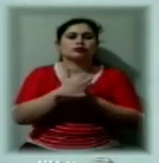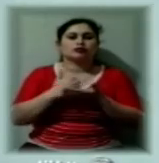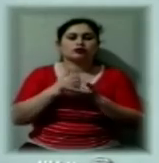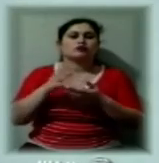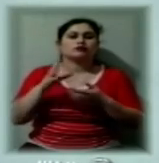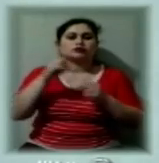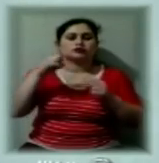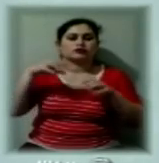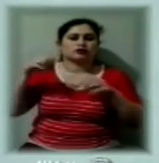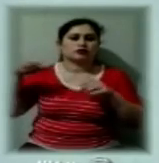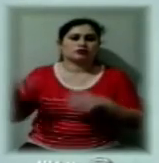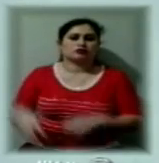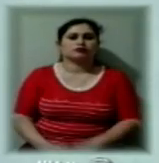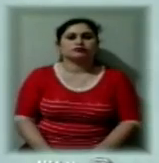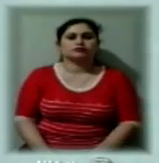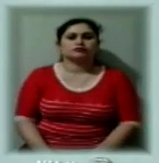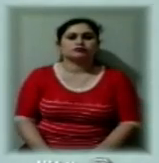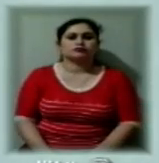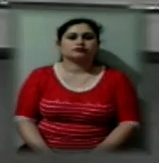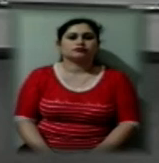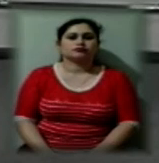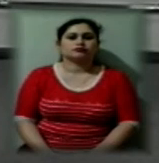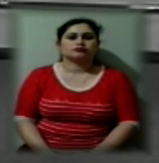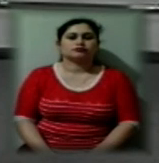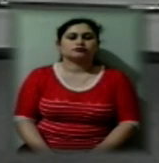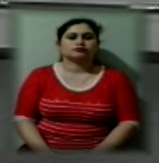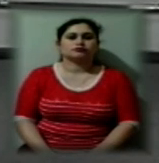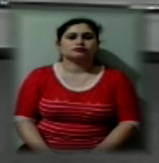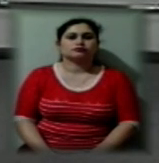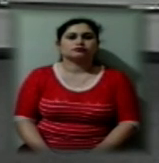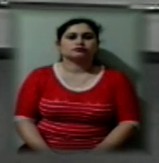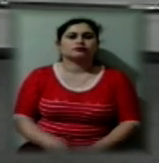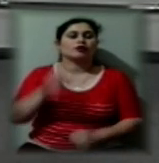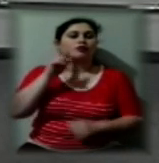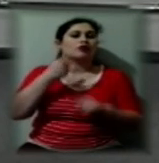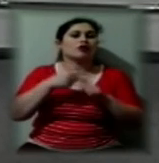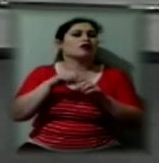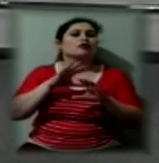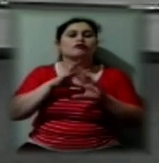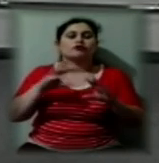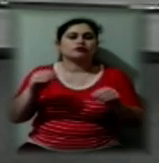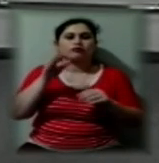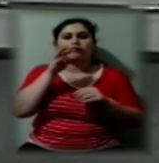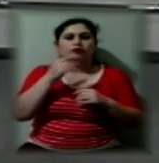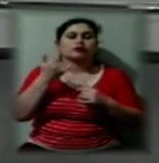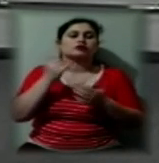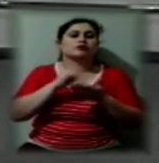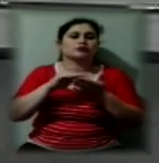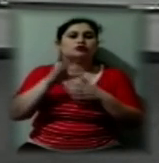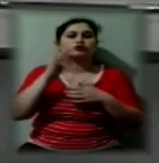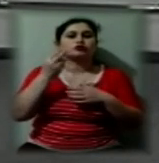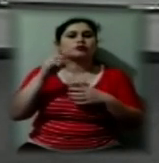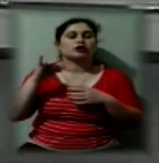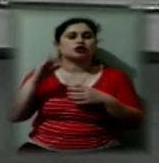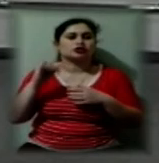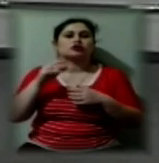Аліна Мокляк, Владислав Копрієв, новини на Суспільному, Херсон. Це вся інформація на цю годину. Підписуйтесь на наші сторінки у соціальних мережах,